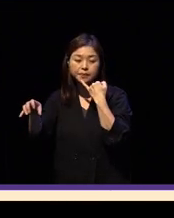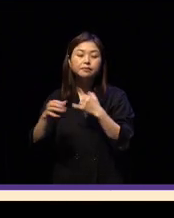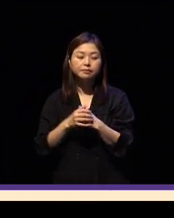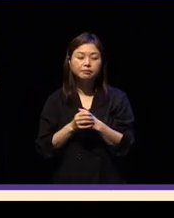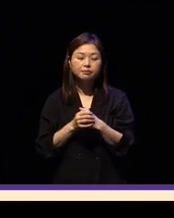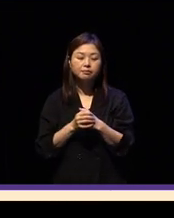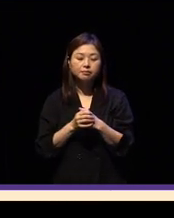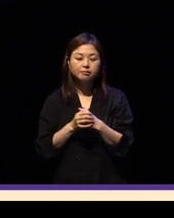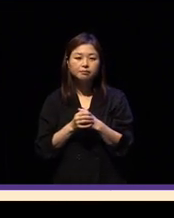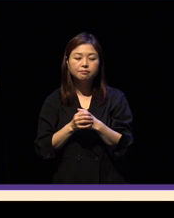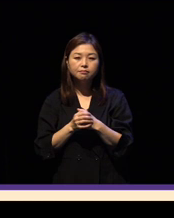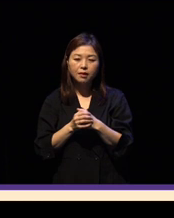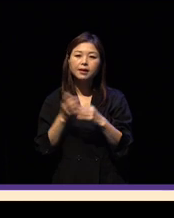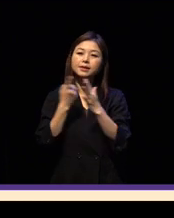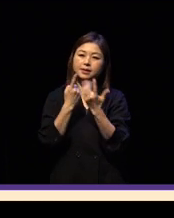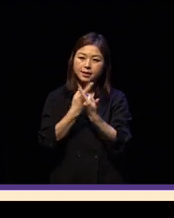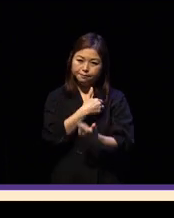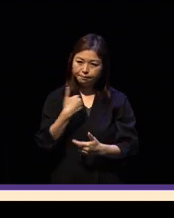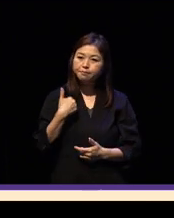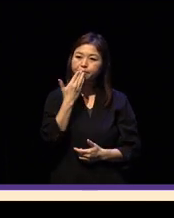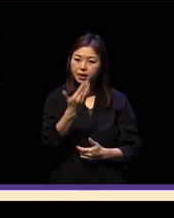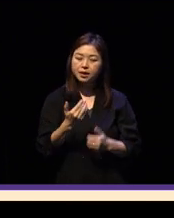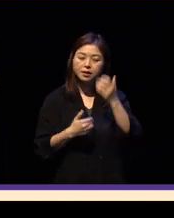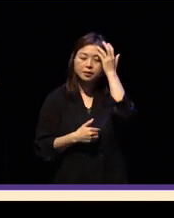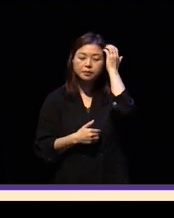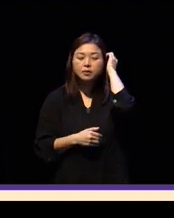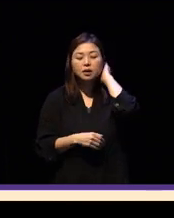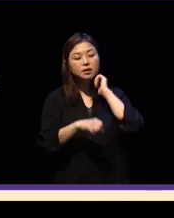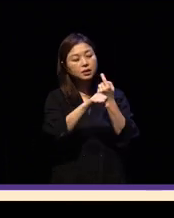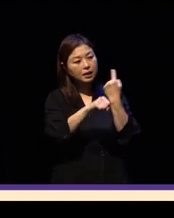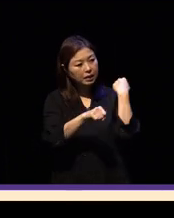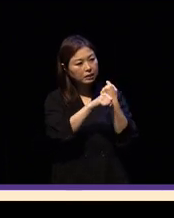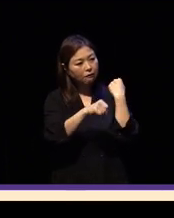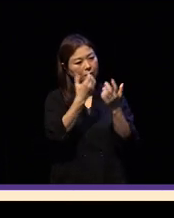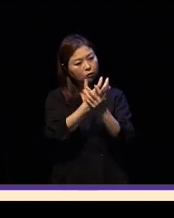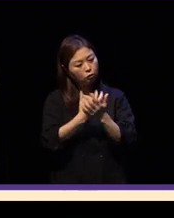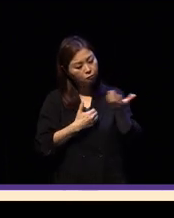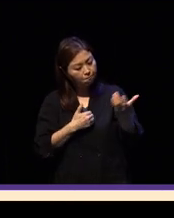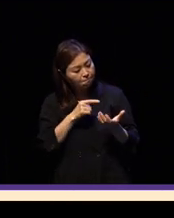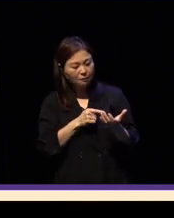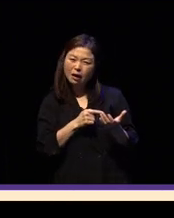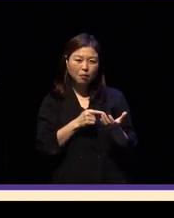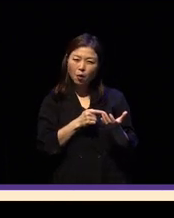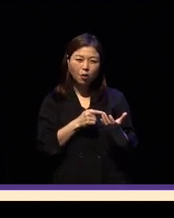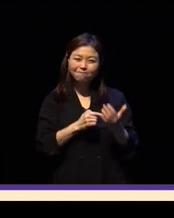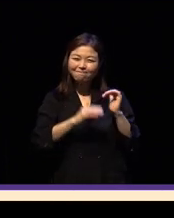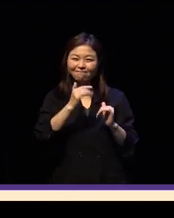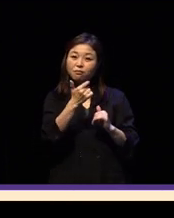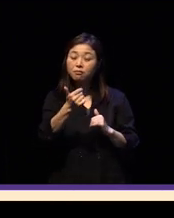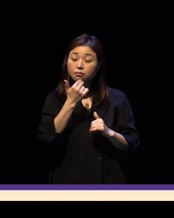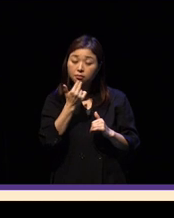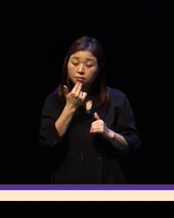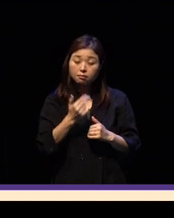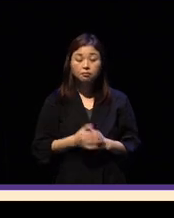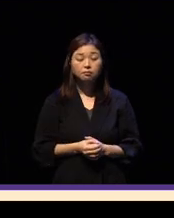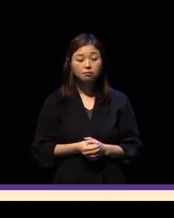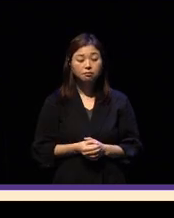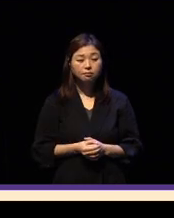충분히 아마 이해가 되실 것 같습니다. 전년도와 크게 달라진 점은 없습니다. 다만